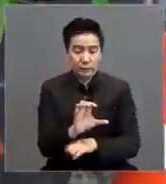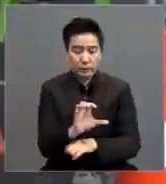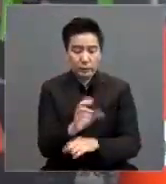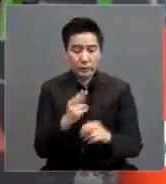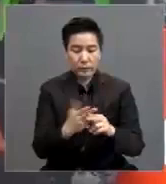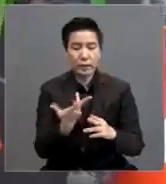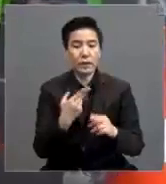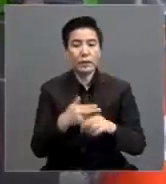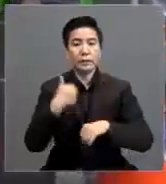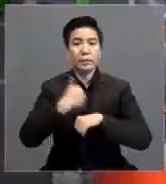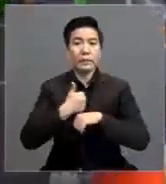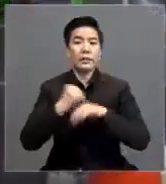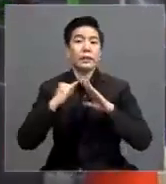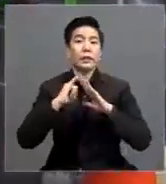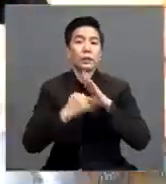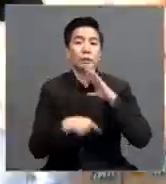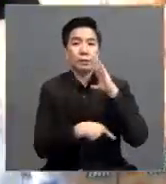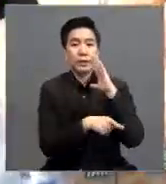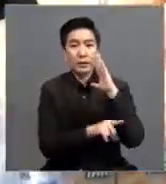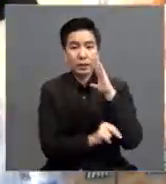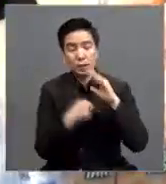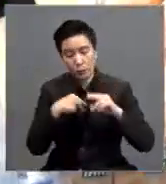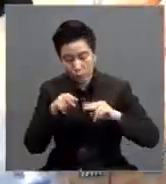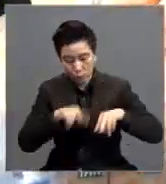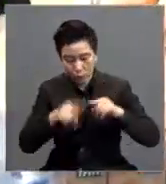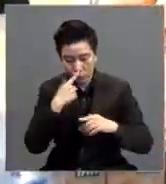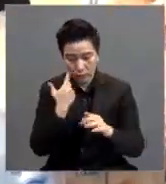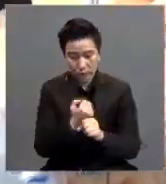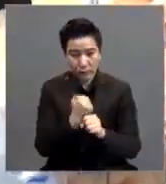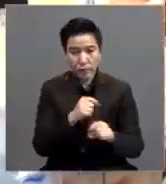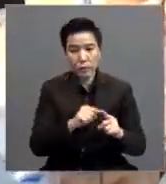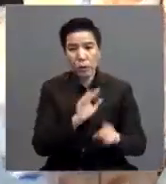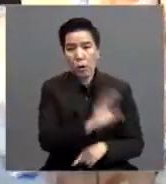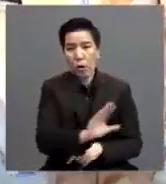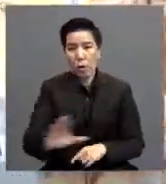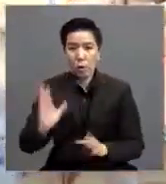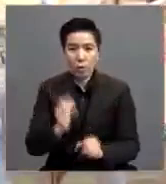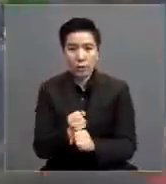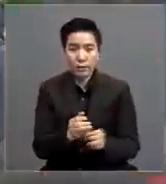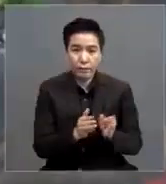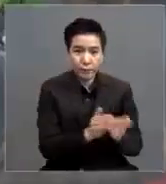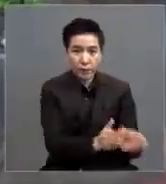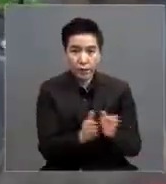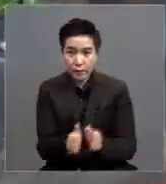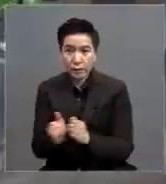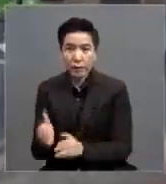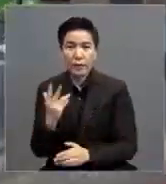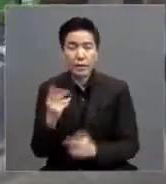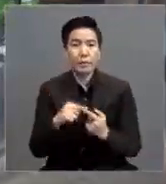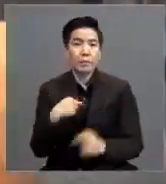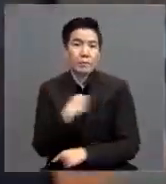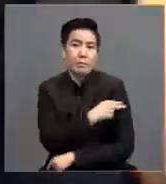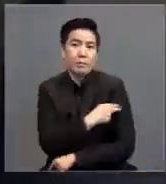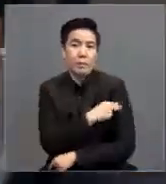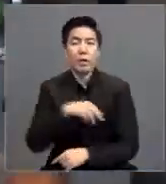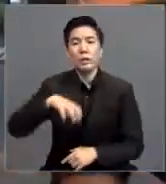คุณไกรสอนวิสิทธิ์วงศ์ผู้ราชการจังหวัดปัตตานีได้ลงพื้นที่ครับไปตรวจแล้วก็ติดตามการปฏิบัติงานของเจ้าหน้าที่3ฝ่ายและเจ้าหน้าที่โรงพย